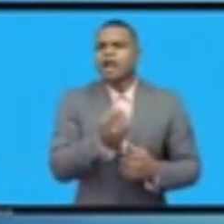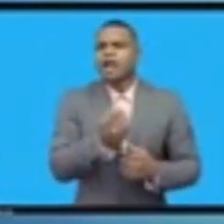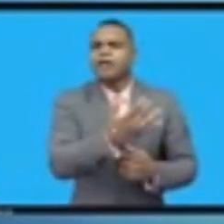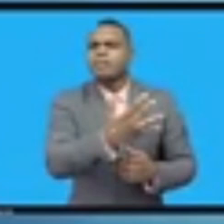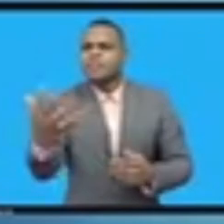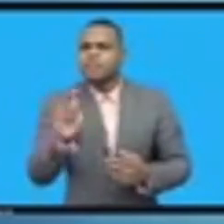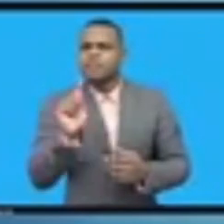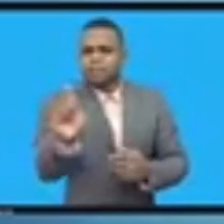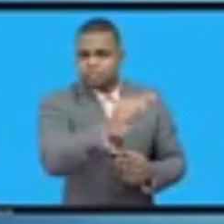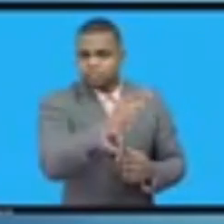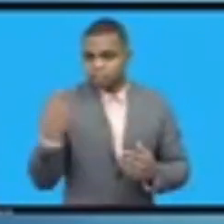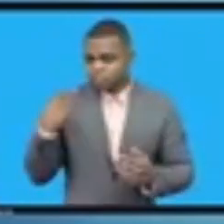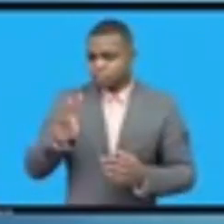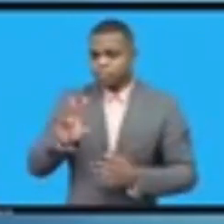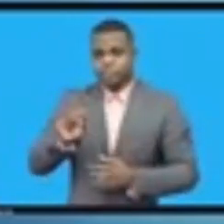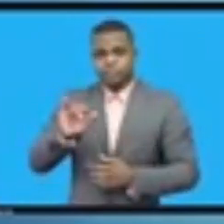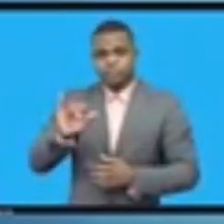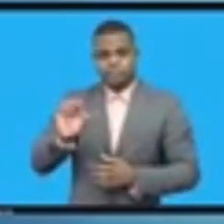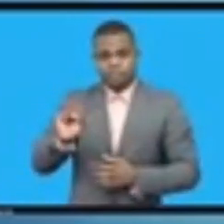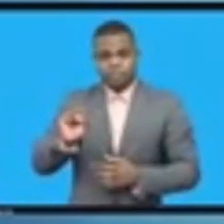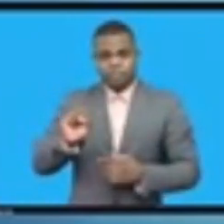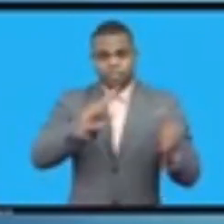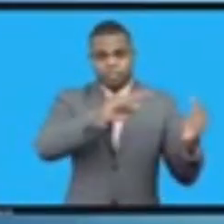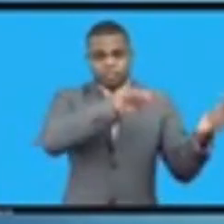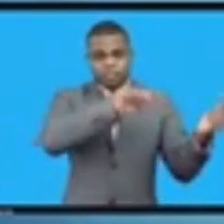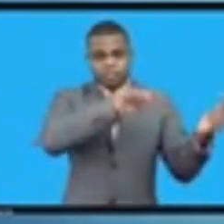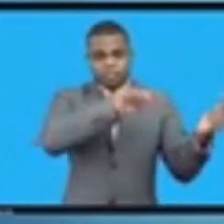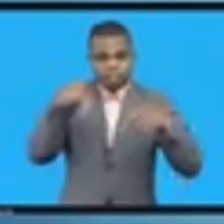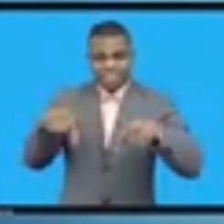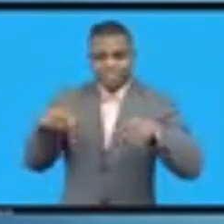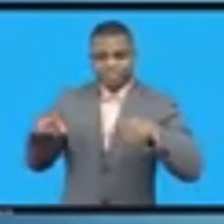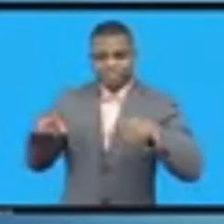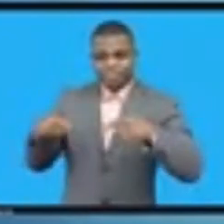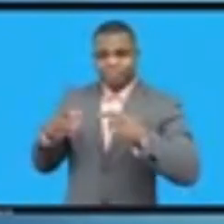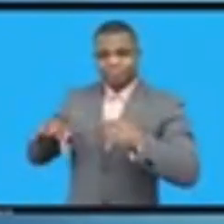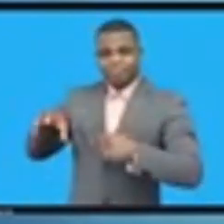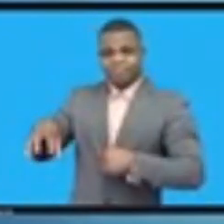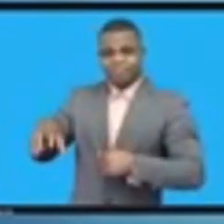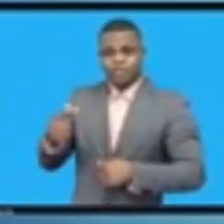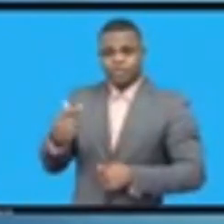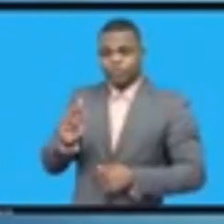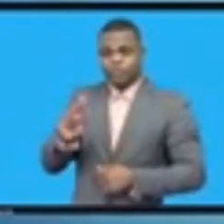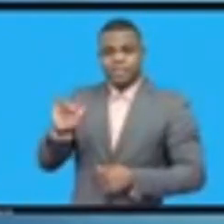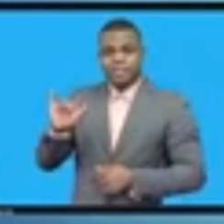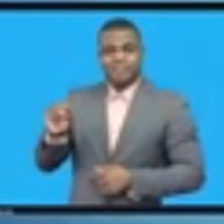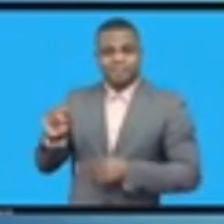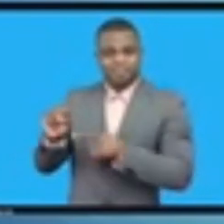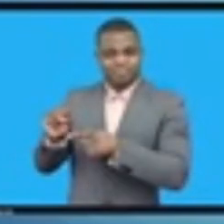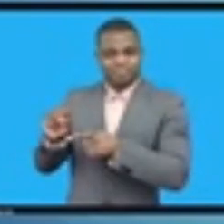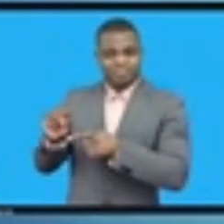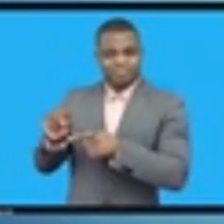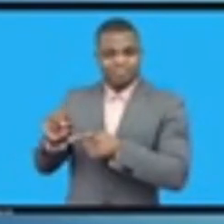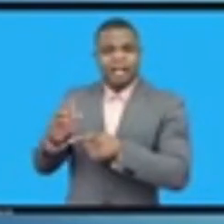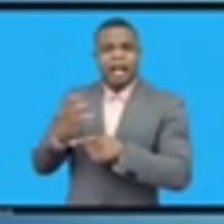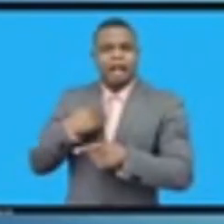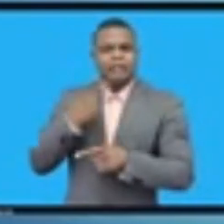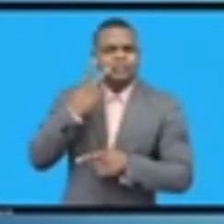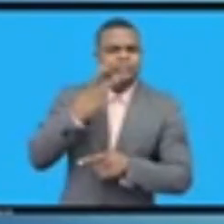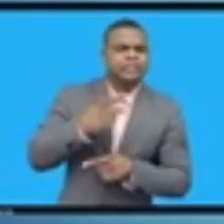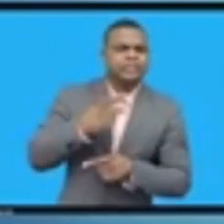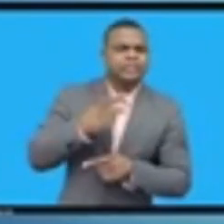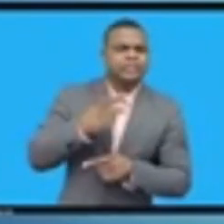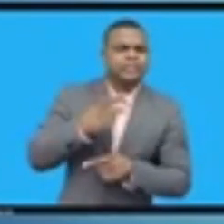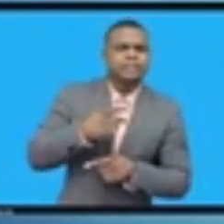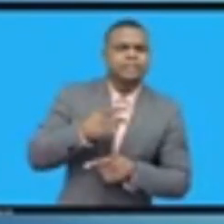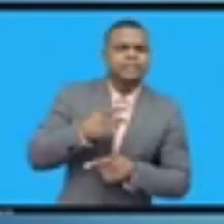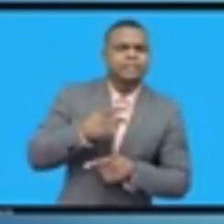WSIS 的会议上，是否参与相关的会议呢？在突尼斯的WSSS 的这个会议上，是否参与我们的